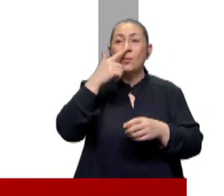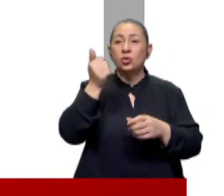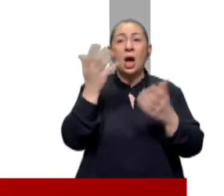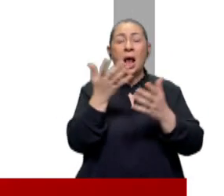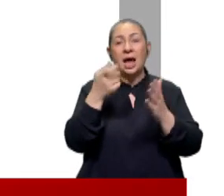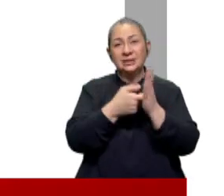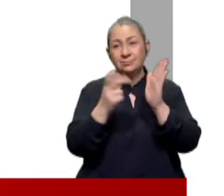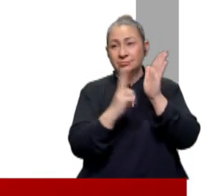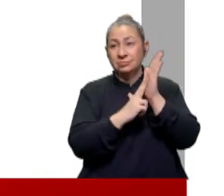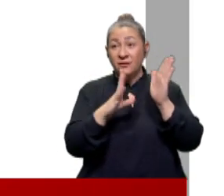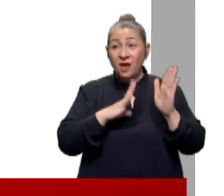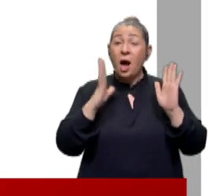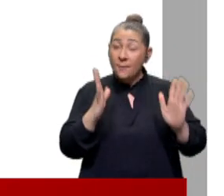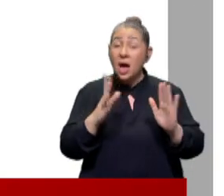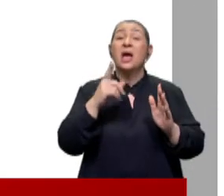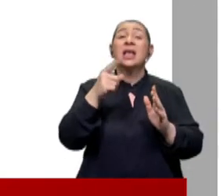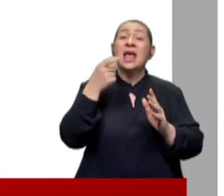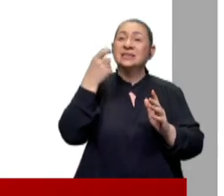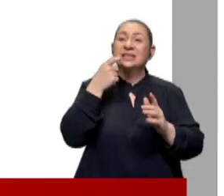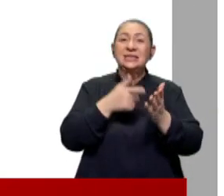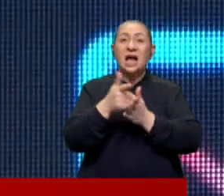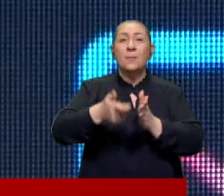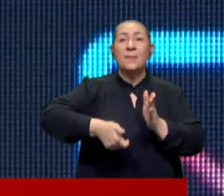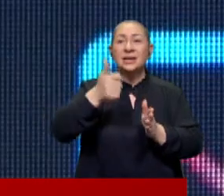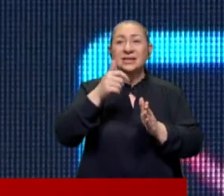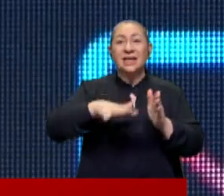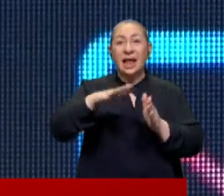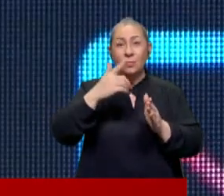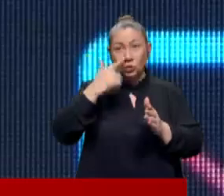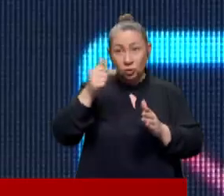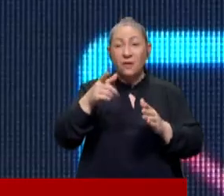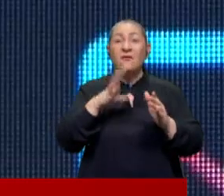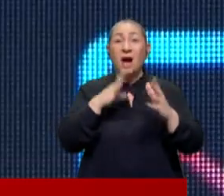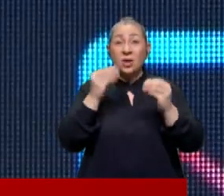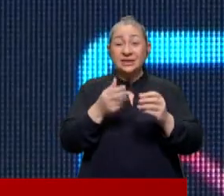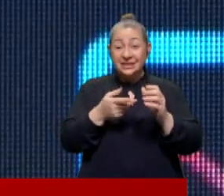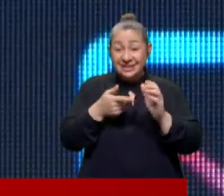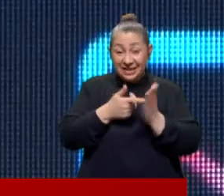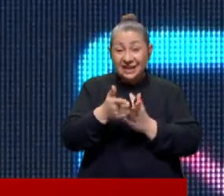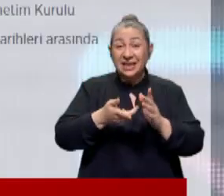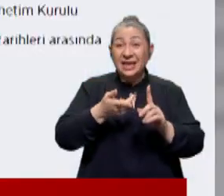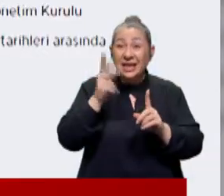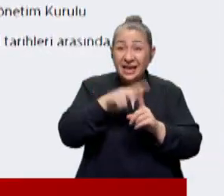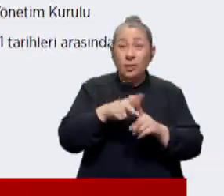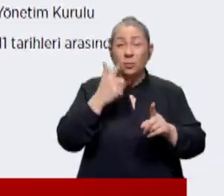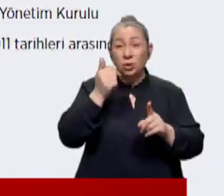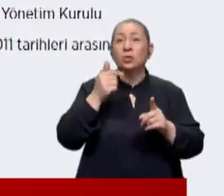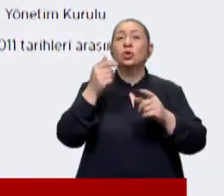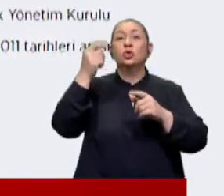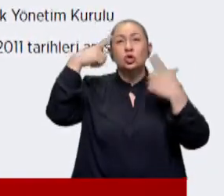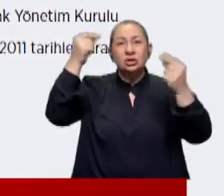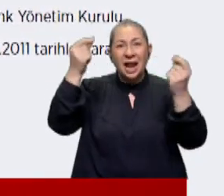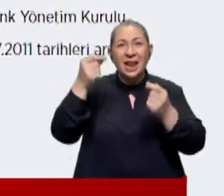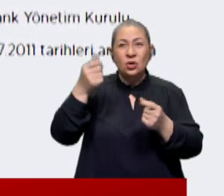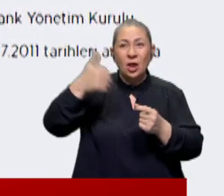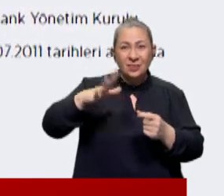olarak hala görünüyor ama yerine eski Ziraat Bankası Genel Müdürü, mevcutta da Ziraat Katılım ve Türksel'e yönetim kurulu üyelikleri görevini